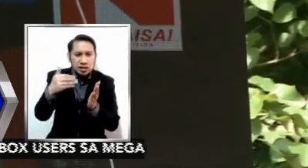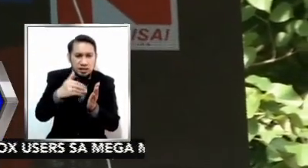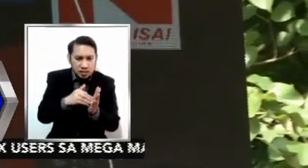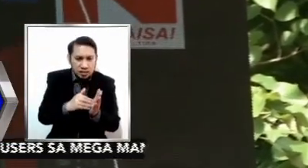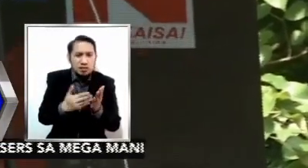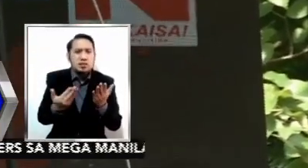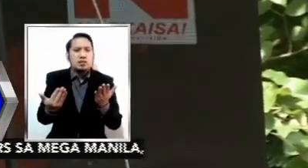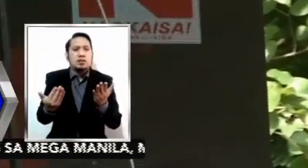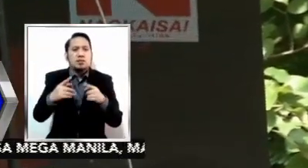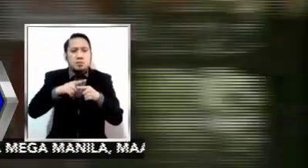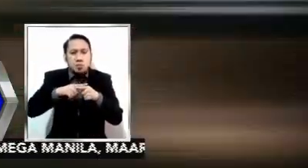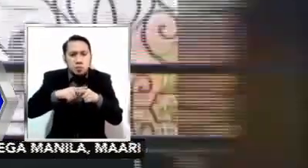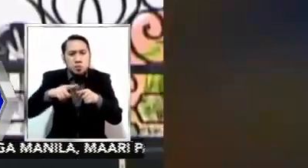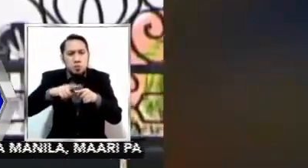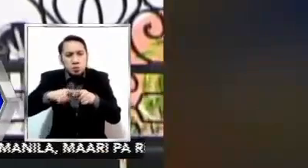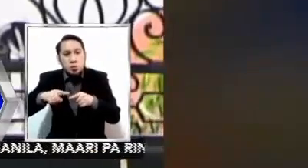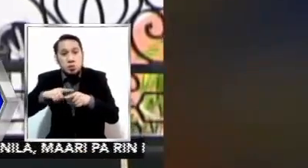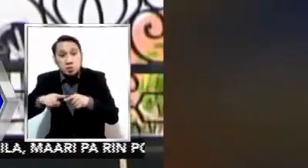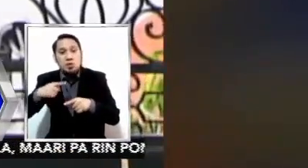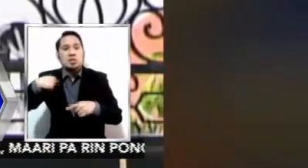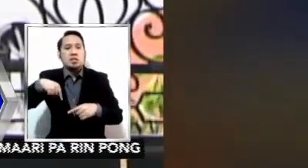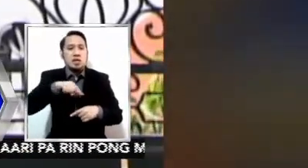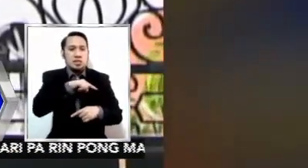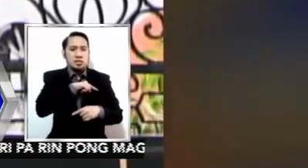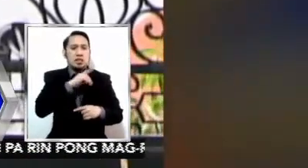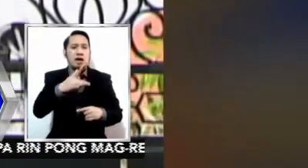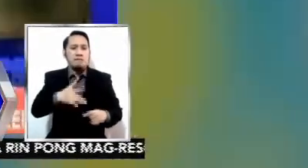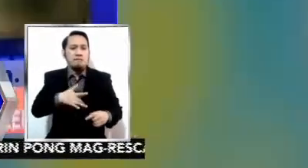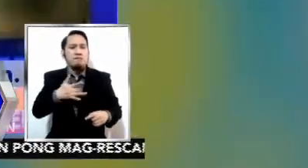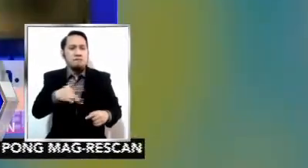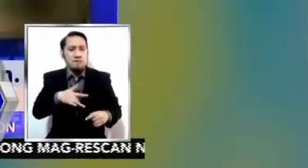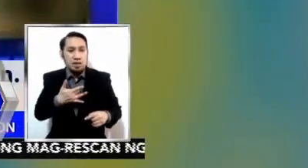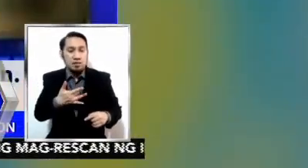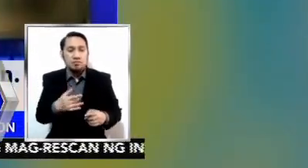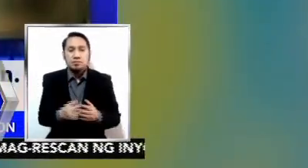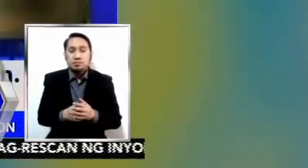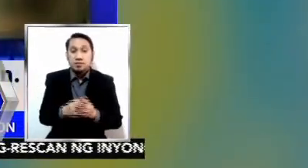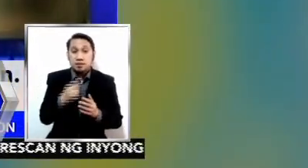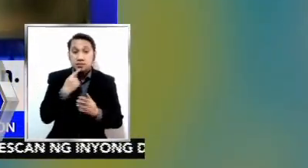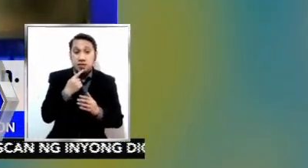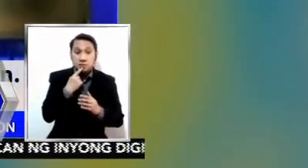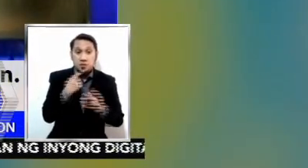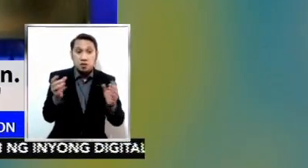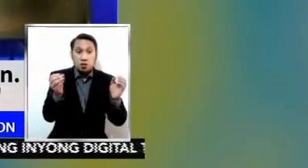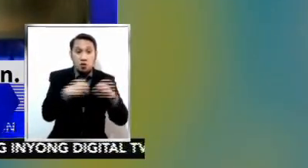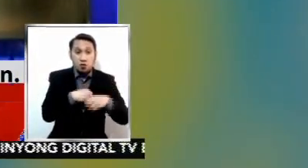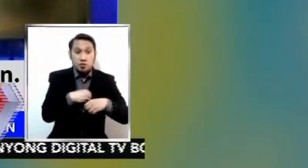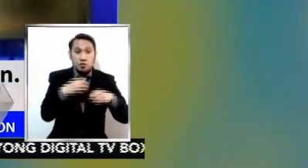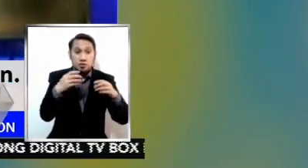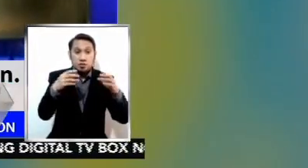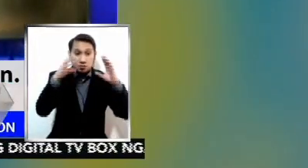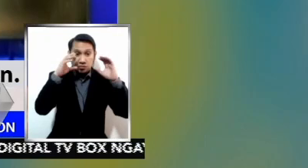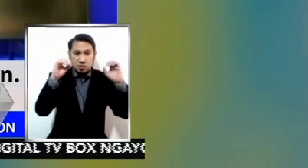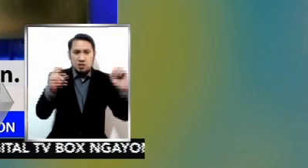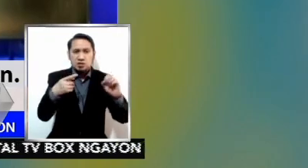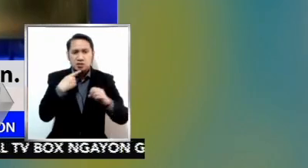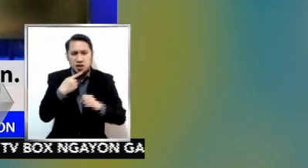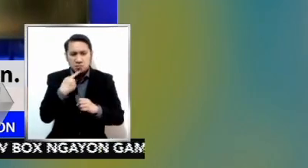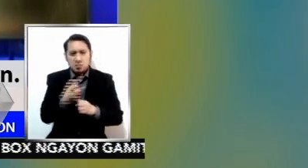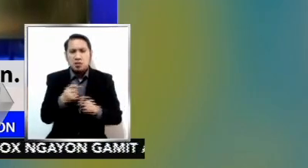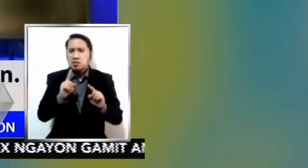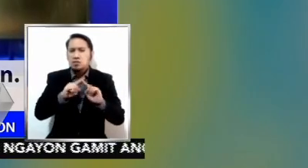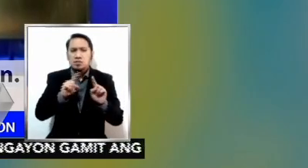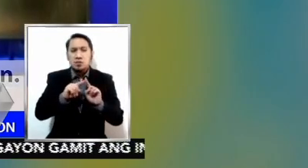unti-unti nating nararamdaman. Sabi naman ng palasyo, iba na po konteksto ngayon. Dati-dati po, naisasara